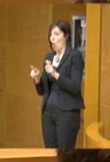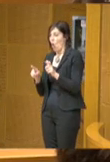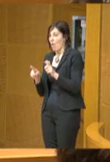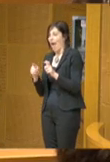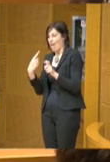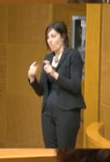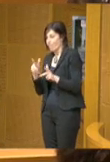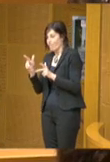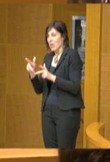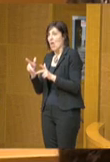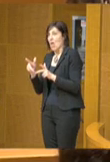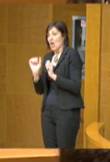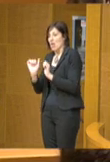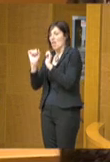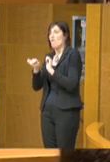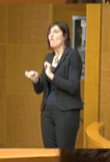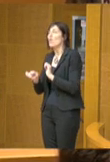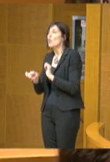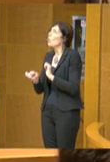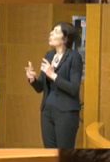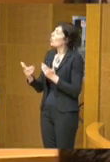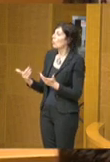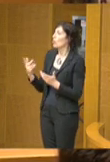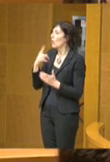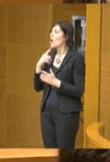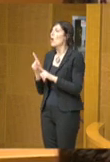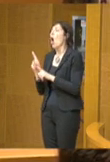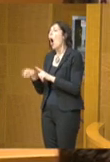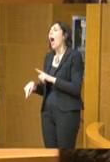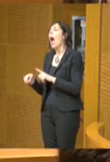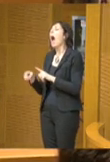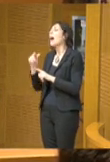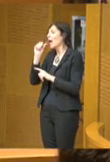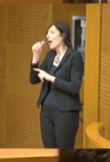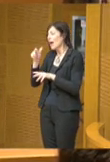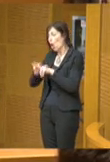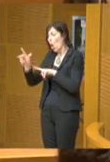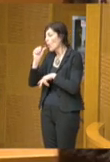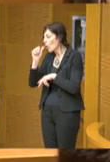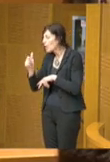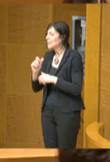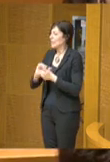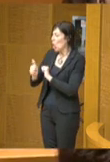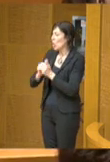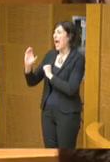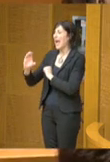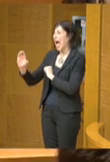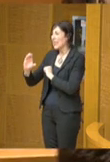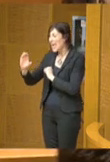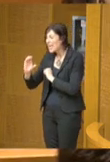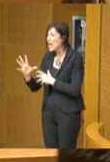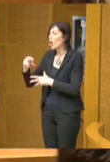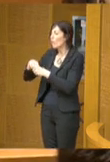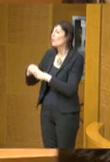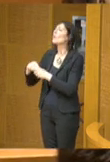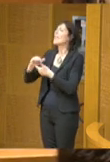base dei già realizzati inclusione scolastica, del sostegno della USD di Rieti, alla lotta della signora Caterina e al coinvolgimento